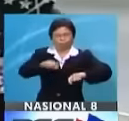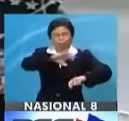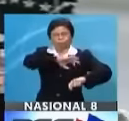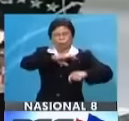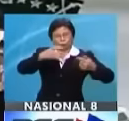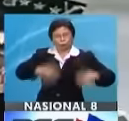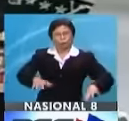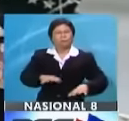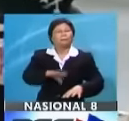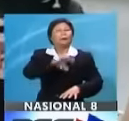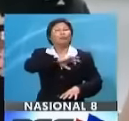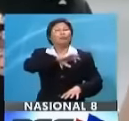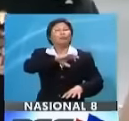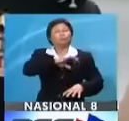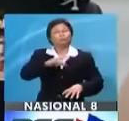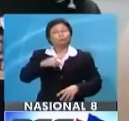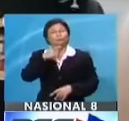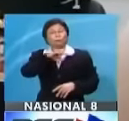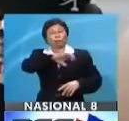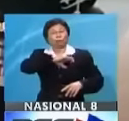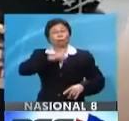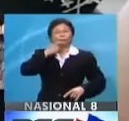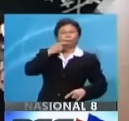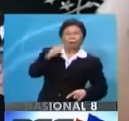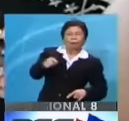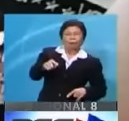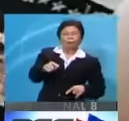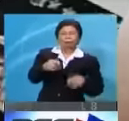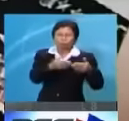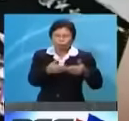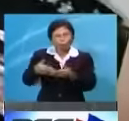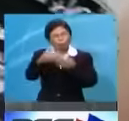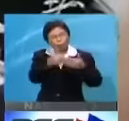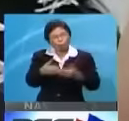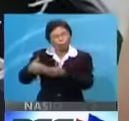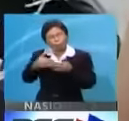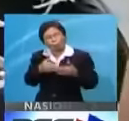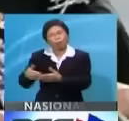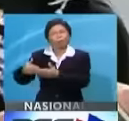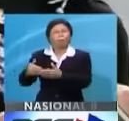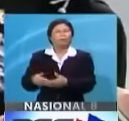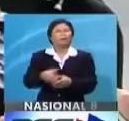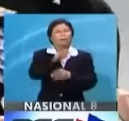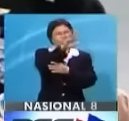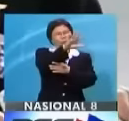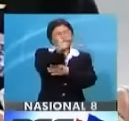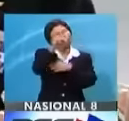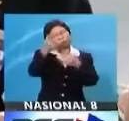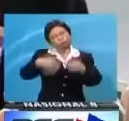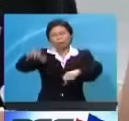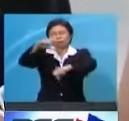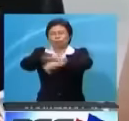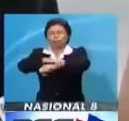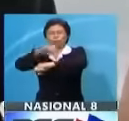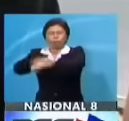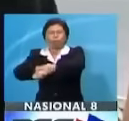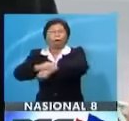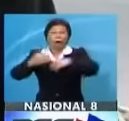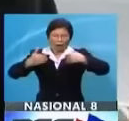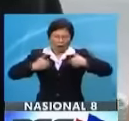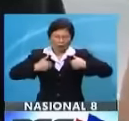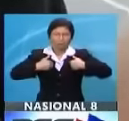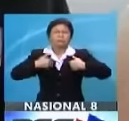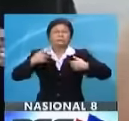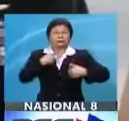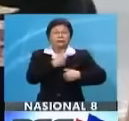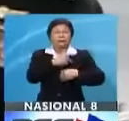pihak trafik saya telah mengarahkan untuk continue untuk warta ini. Setakat ini 58 telah pun ditahan, ada yang kita bagi